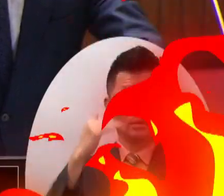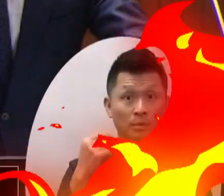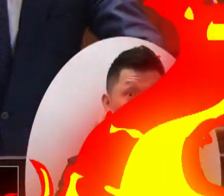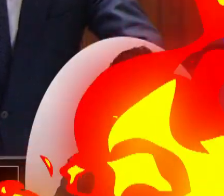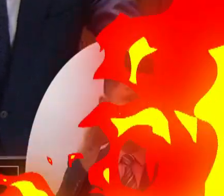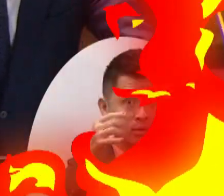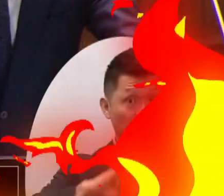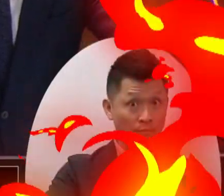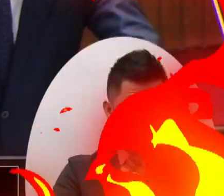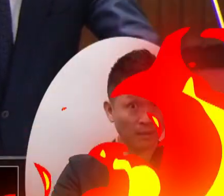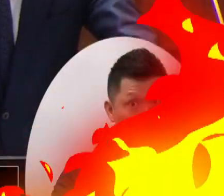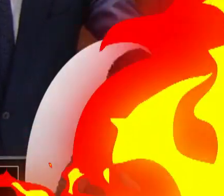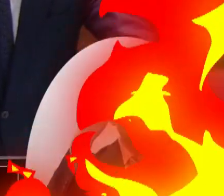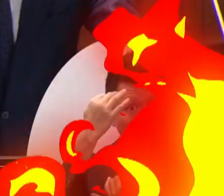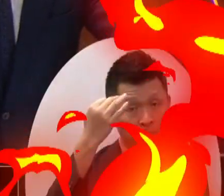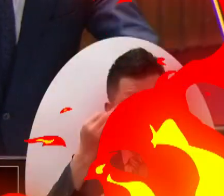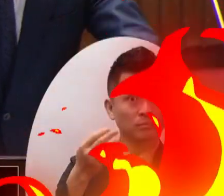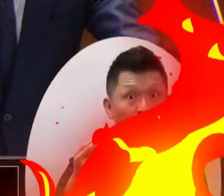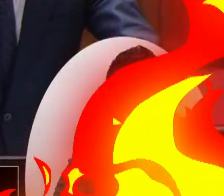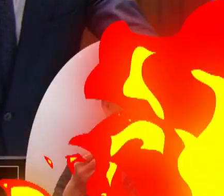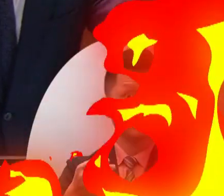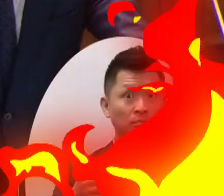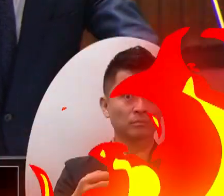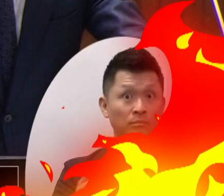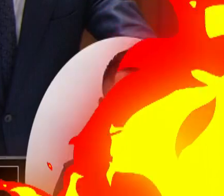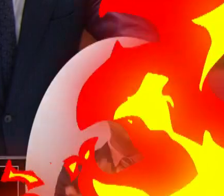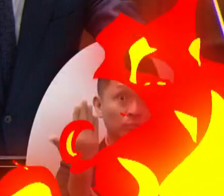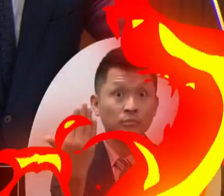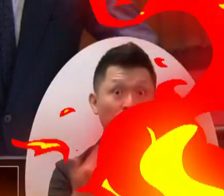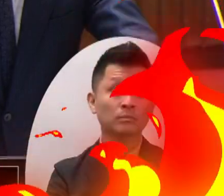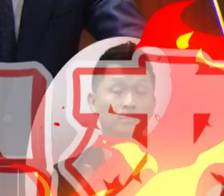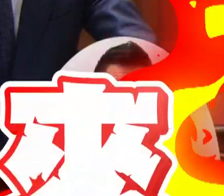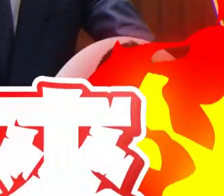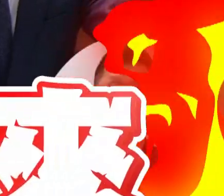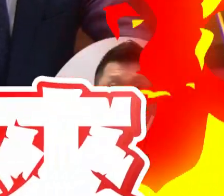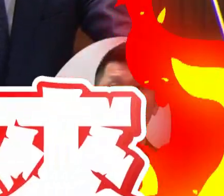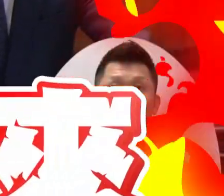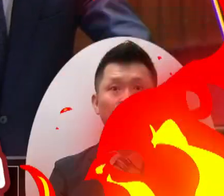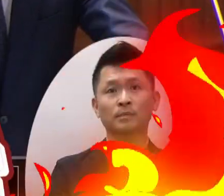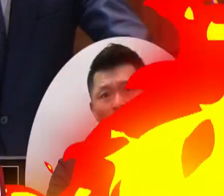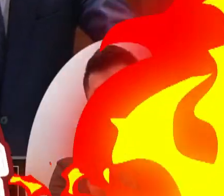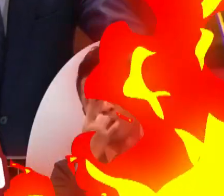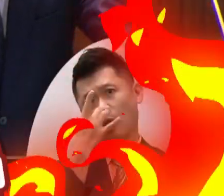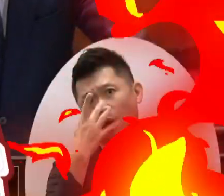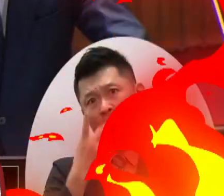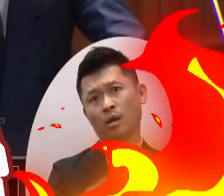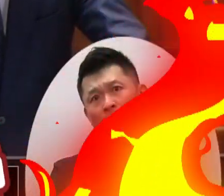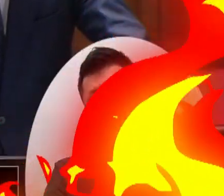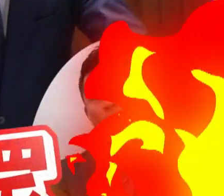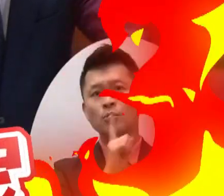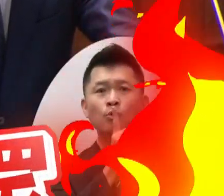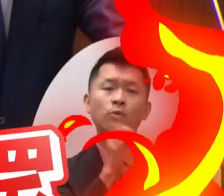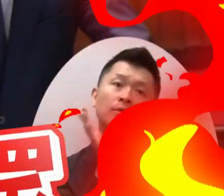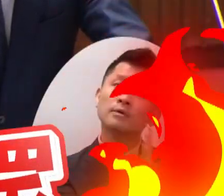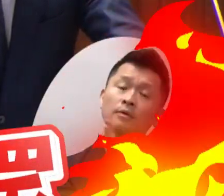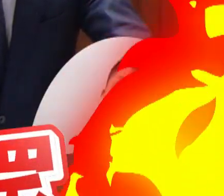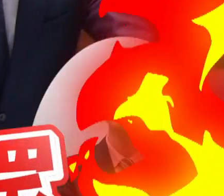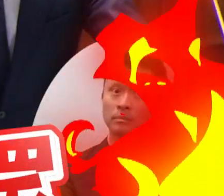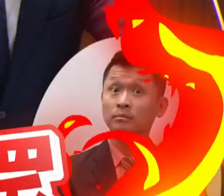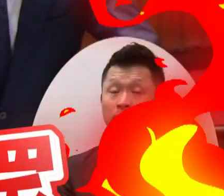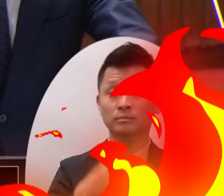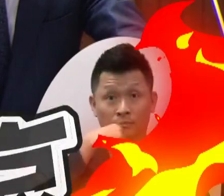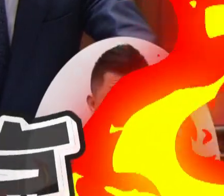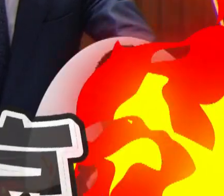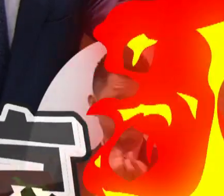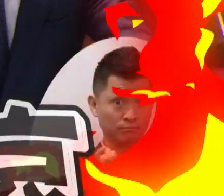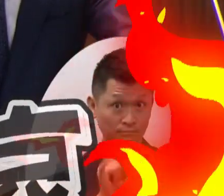来？你哪一句话不是空话？ 你应该讲。 你答不出来，你哪一句话不是空话？这才是现在台湾民